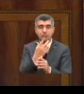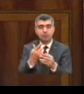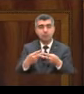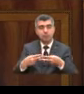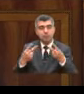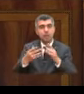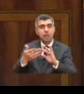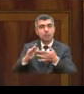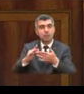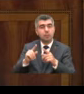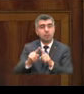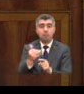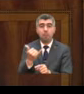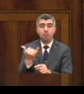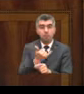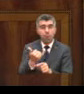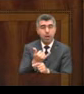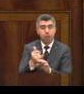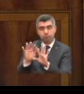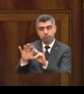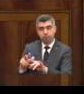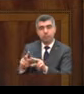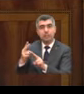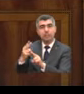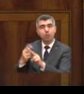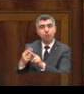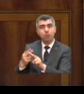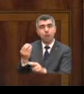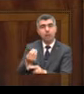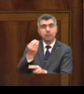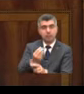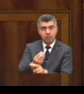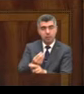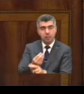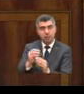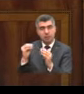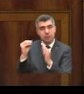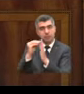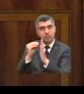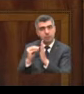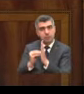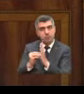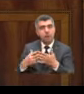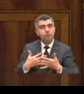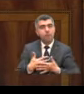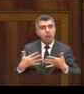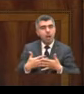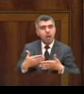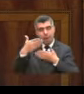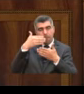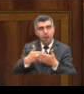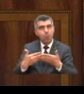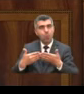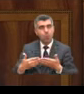وانتم كتعرفوا اهميه النظام المعلوماتي في اي يعني في حمايه الطفوله ببلادنا. فرحون ومعتزون اننا في المغرب اليوم